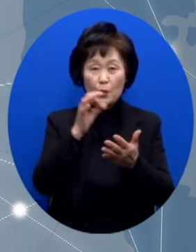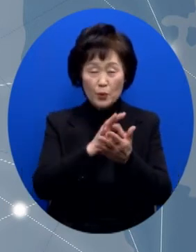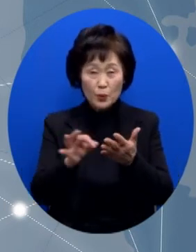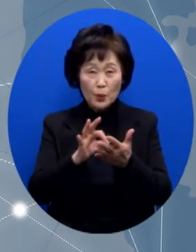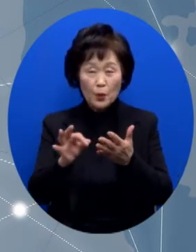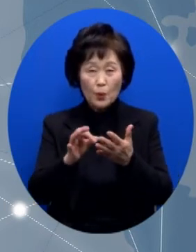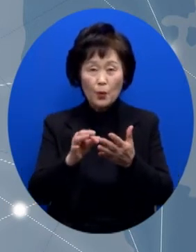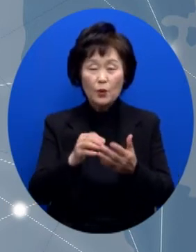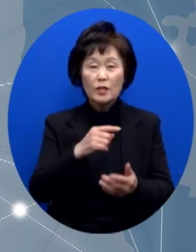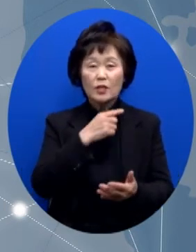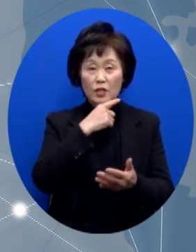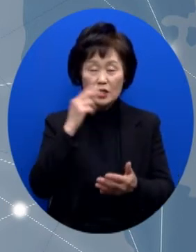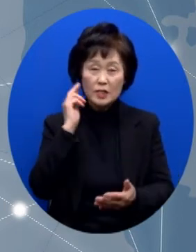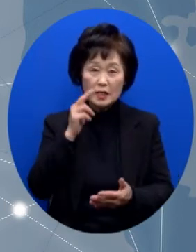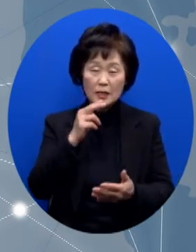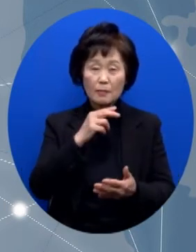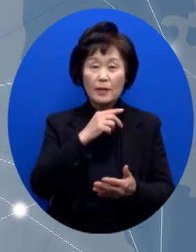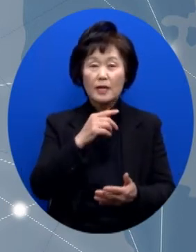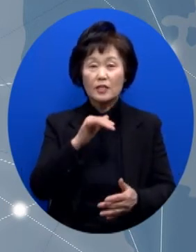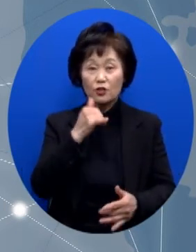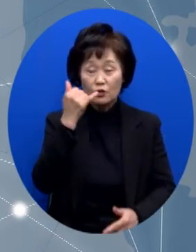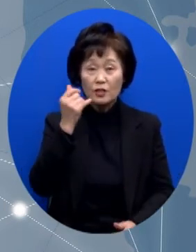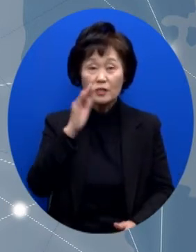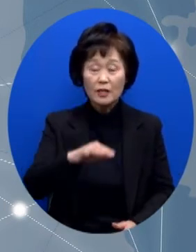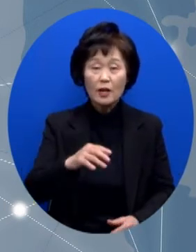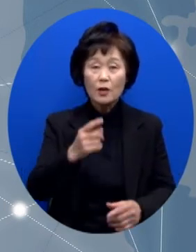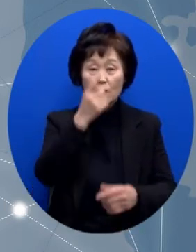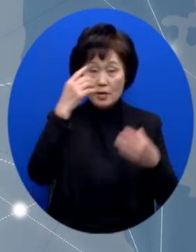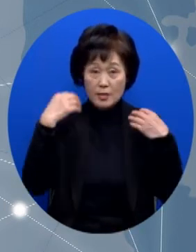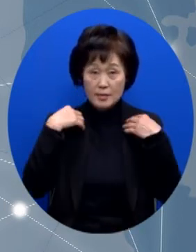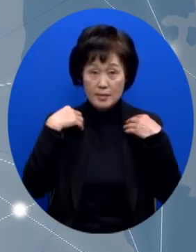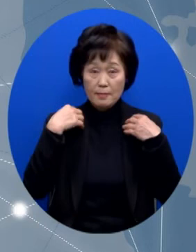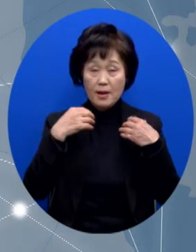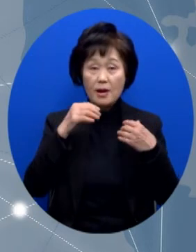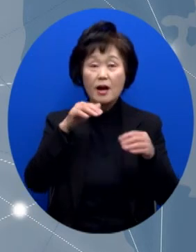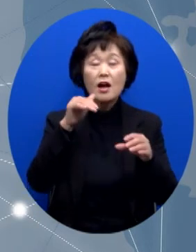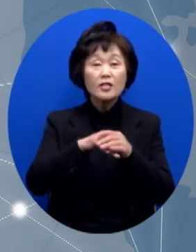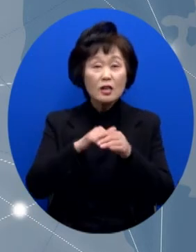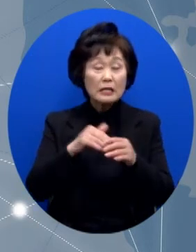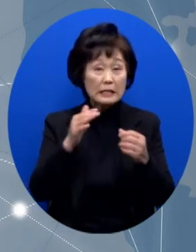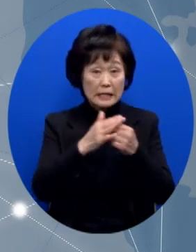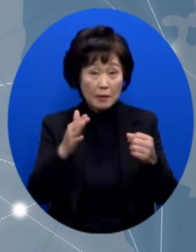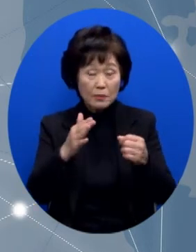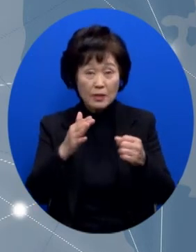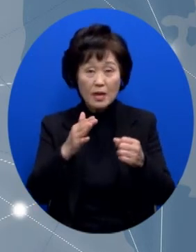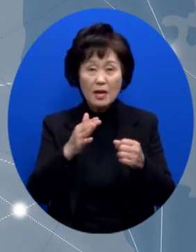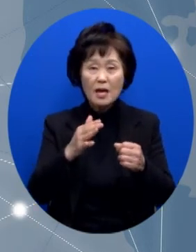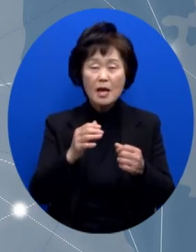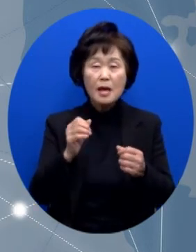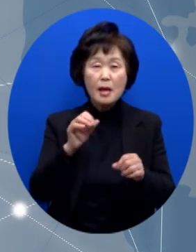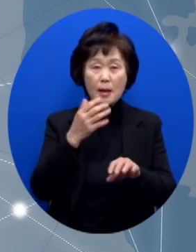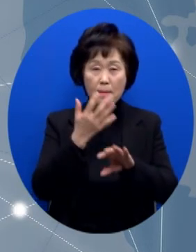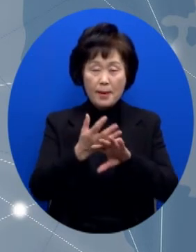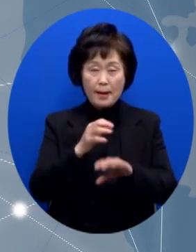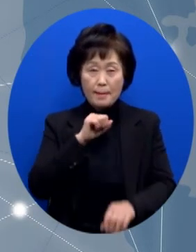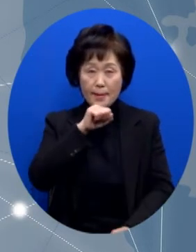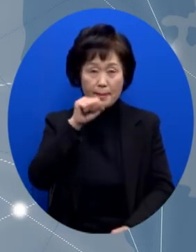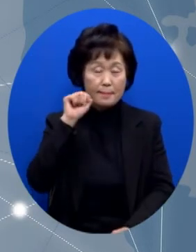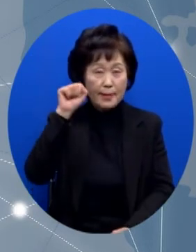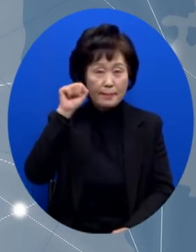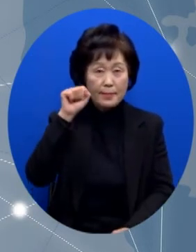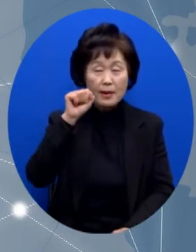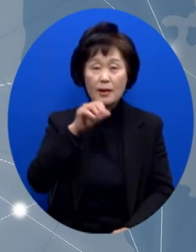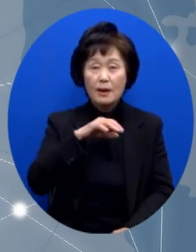것으로 보이는데요. 정치권과 지방정부는 대선을 겨냥한 무책임한 지출이라며 반발하고 있습니다.